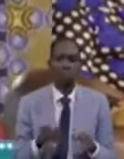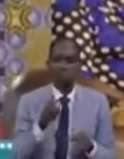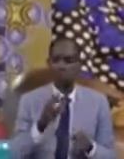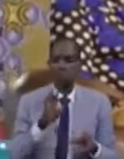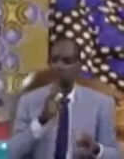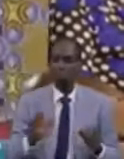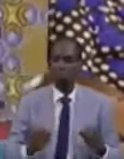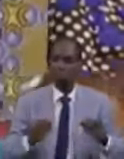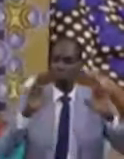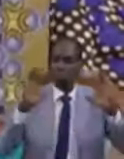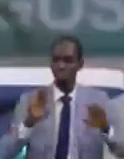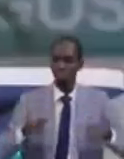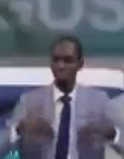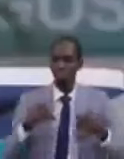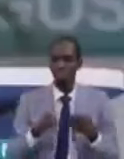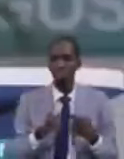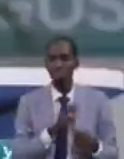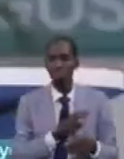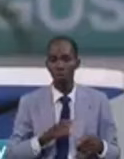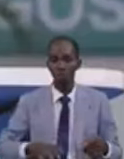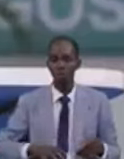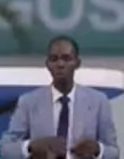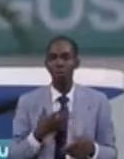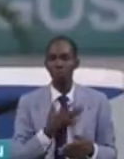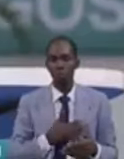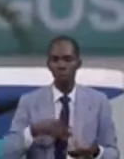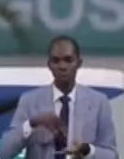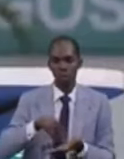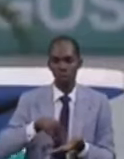il y a la joie au ciel à cause de